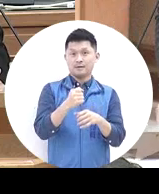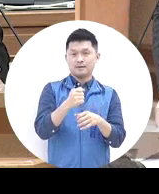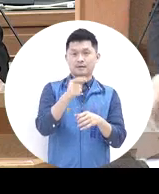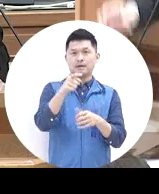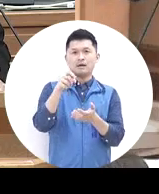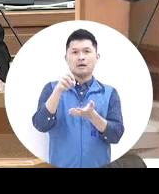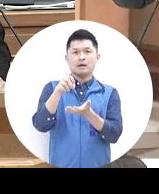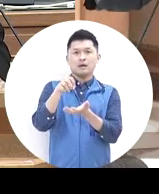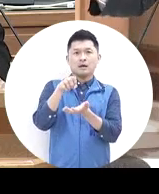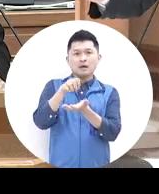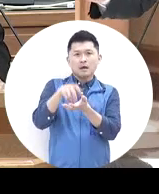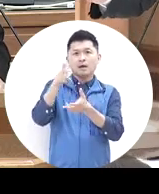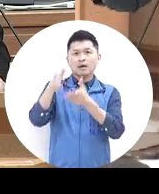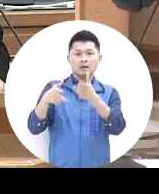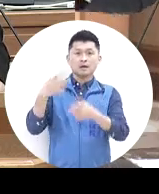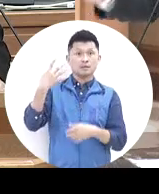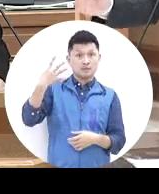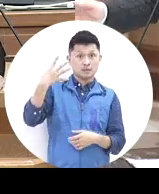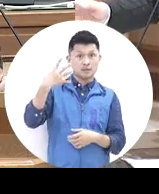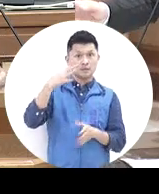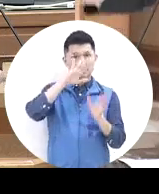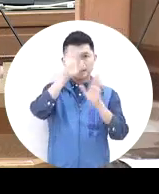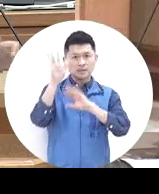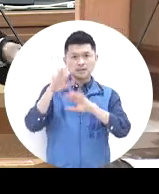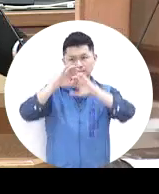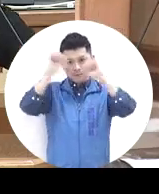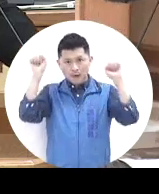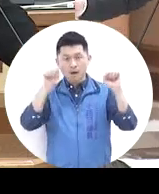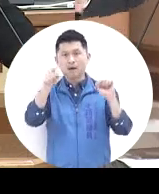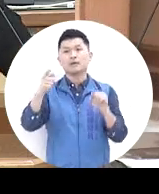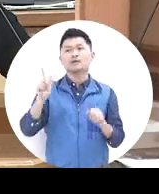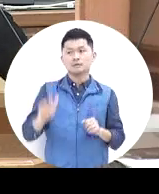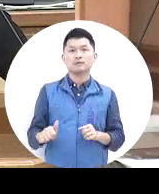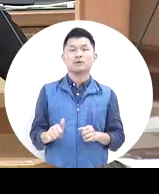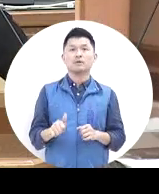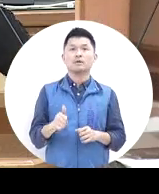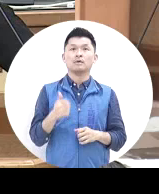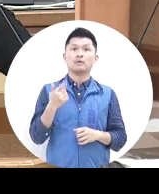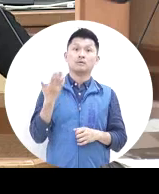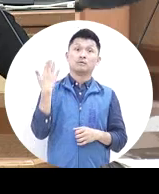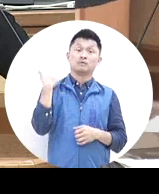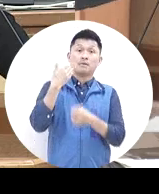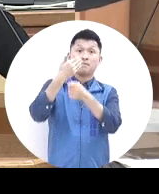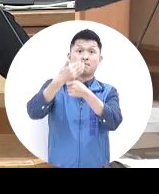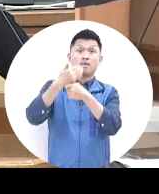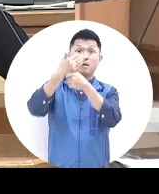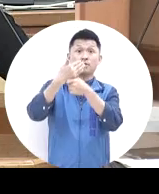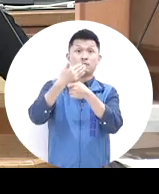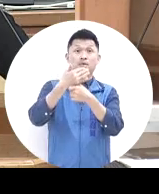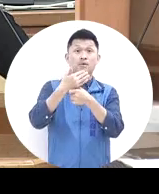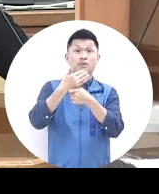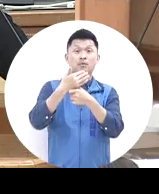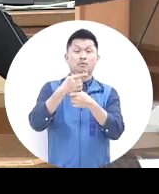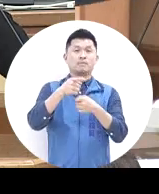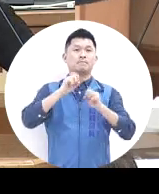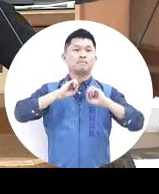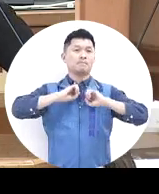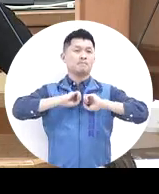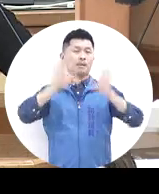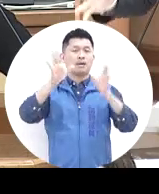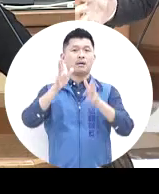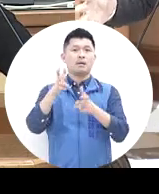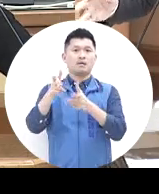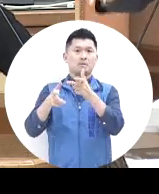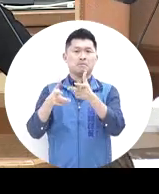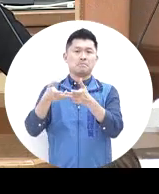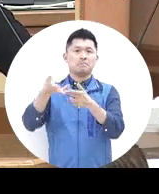况，核四那时候为什么会有马英九？来宣布，哦，停止运转，